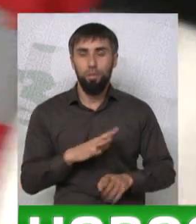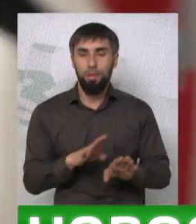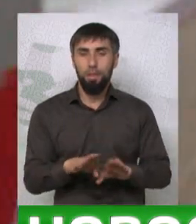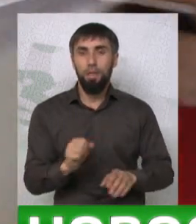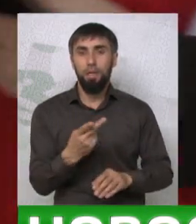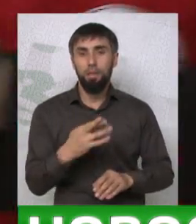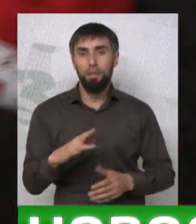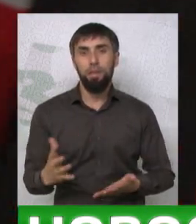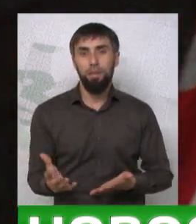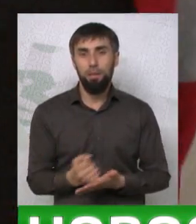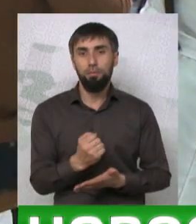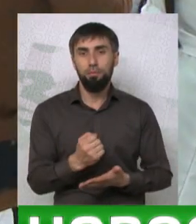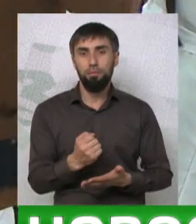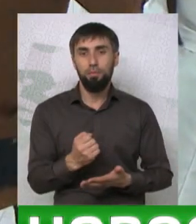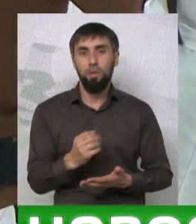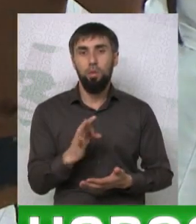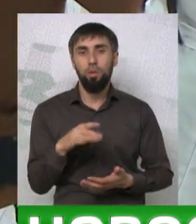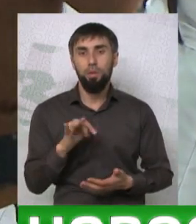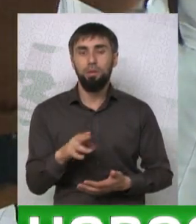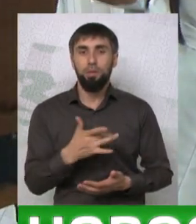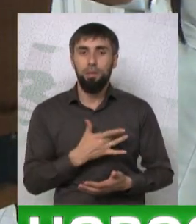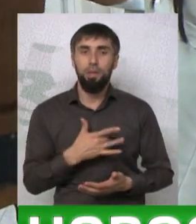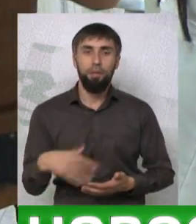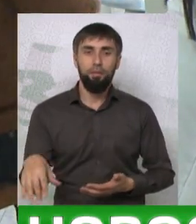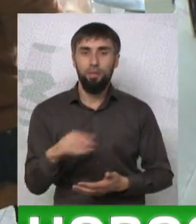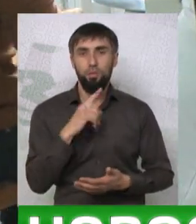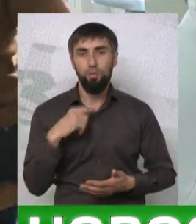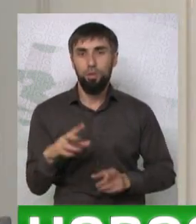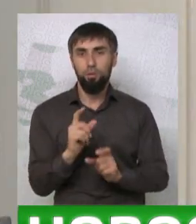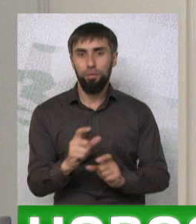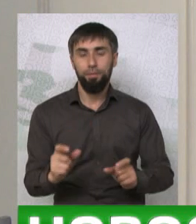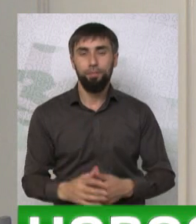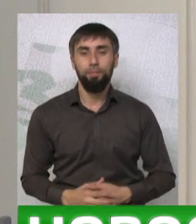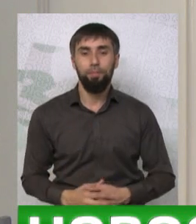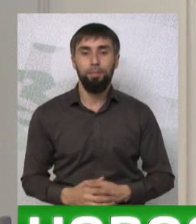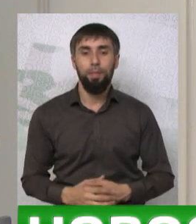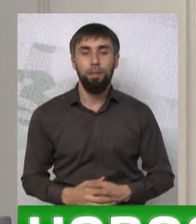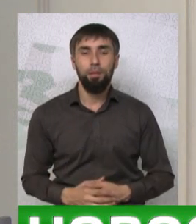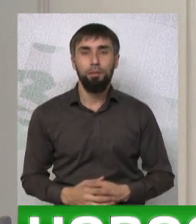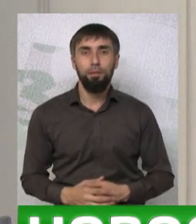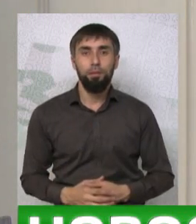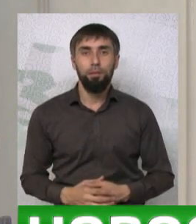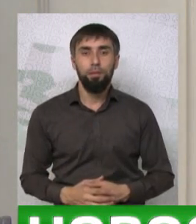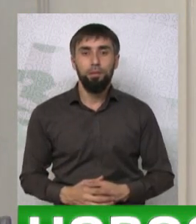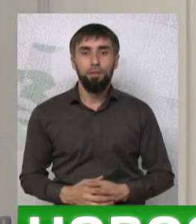такая акция нашла отклик в сердцах многих жителей по всей стране. Дана Плиева, Султан Булгучев, Новости 24.